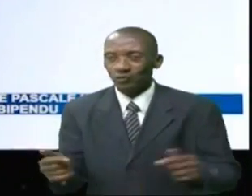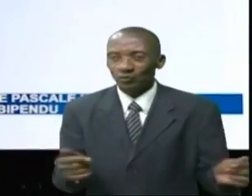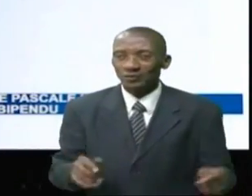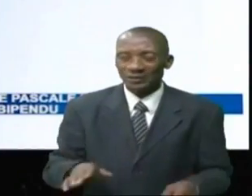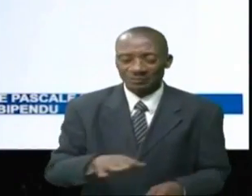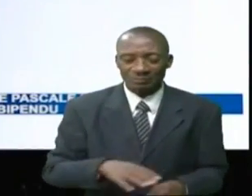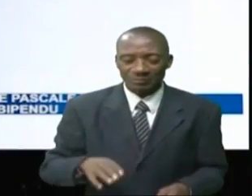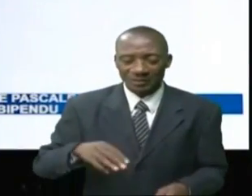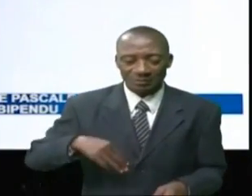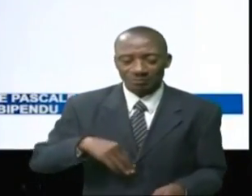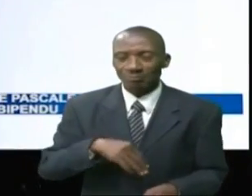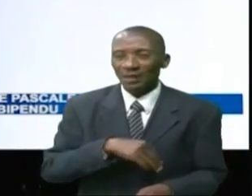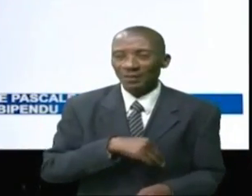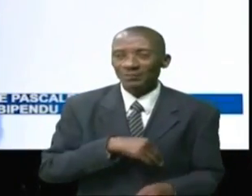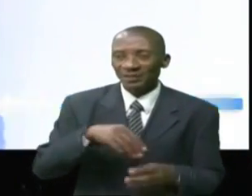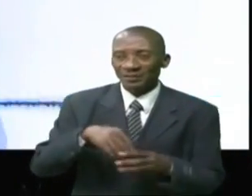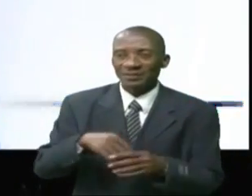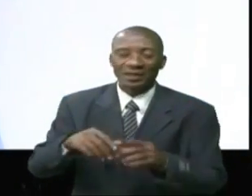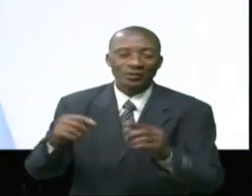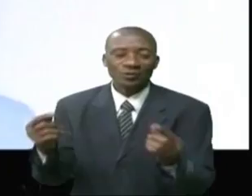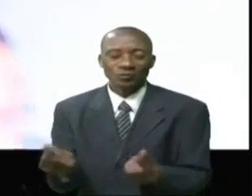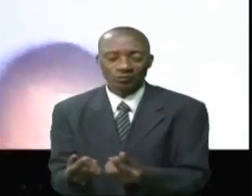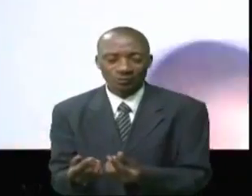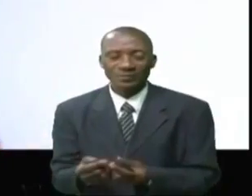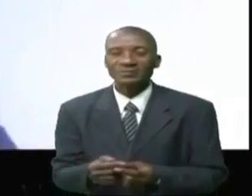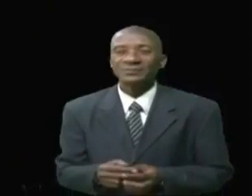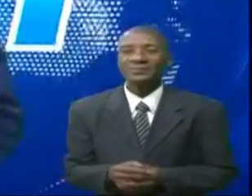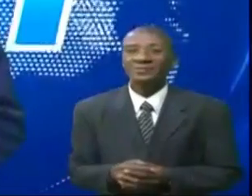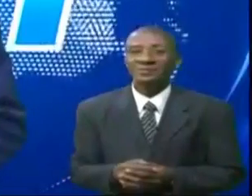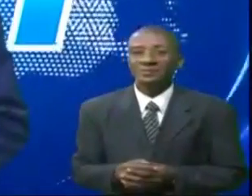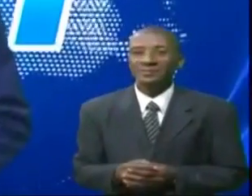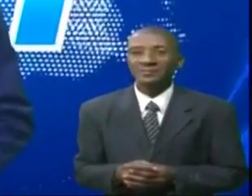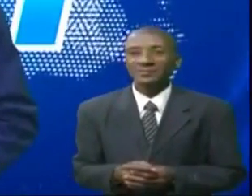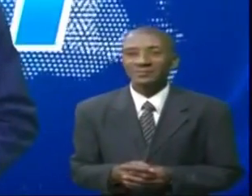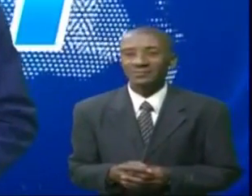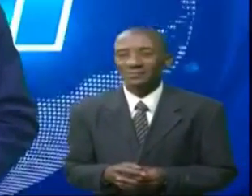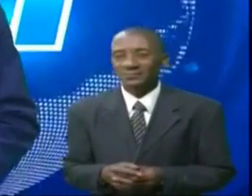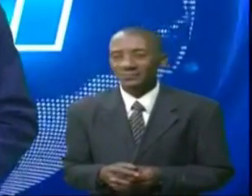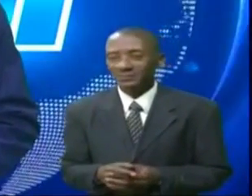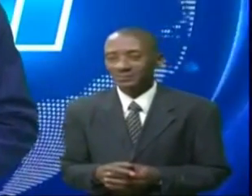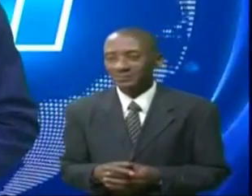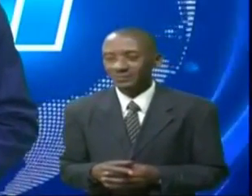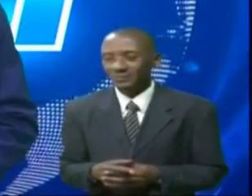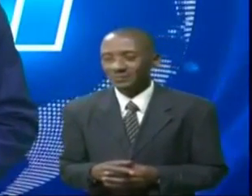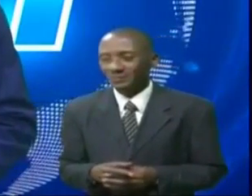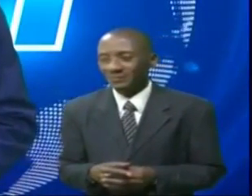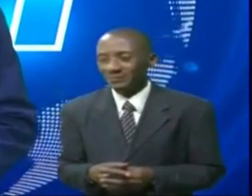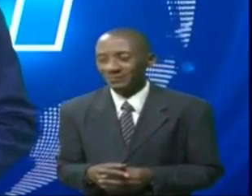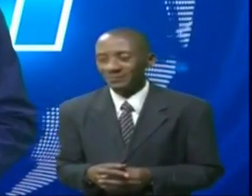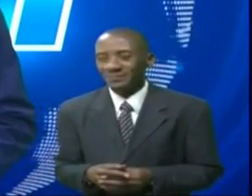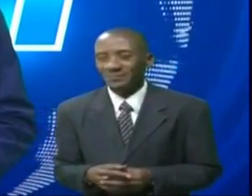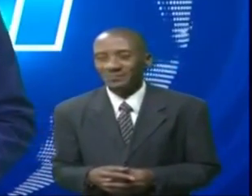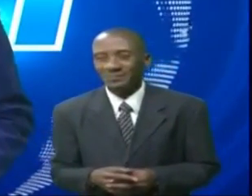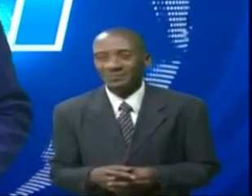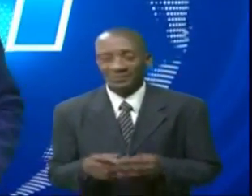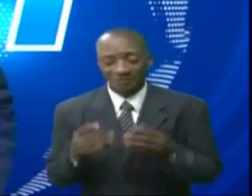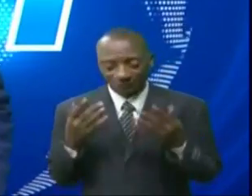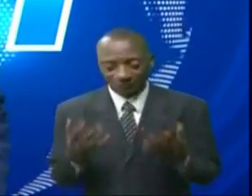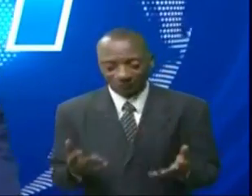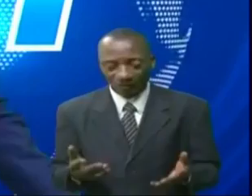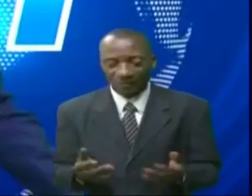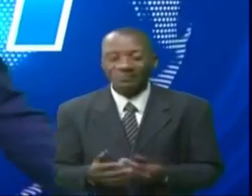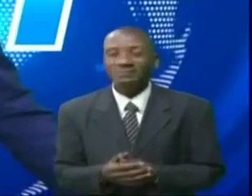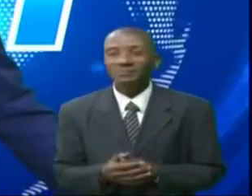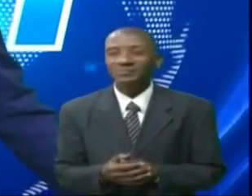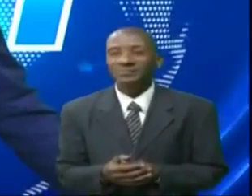tutelle, dans la vision du chef de l'État, le peuple d'abord. Toutes nos excuses pour ces désagréments. Ces membres de la